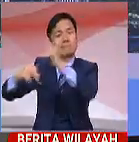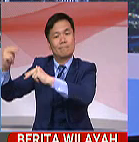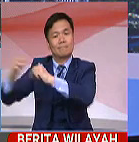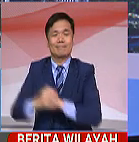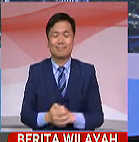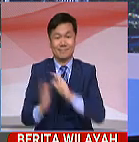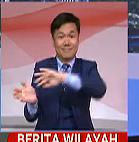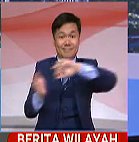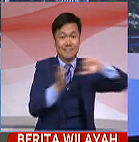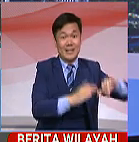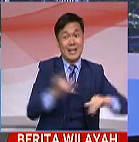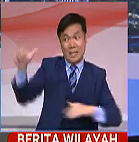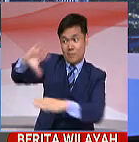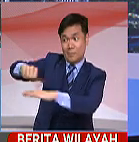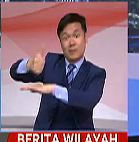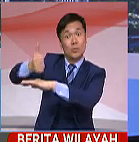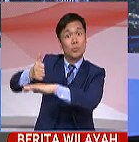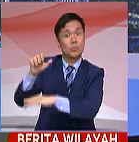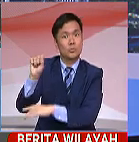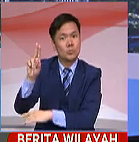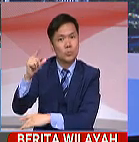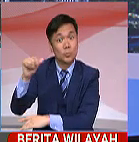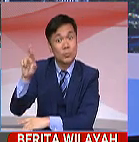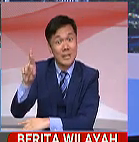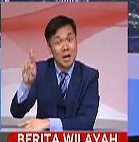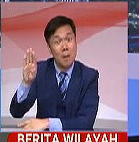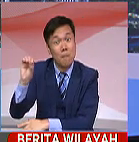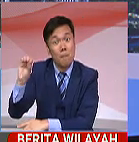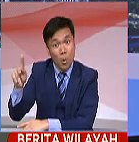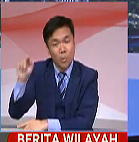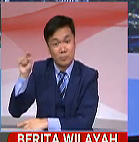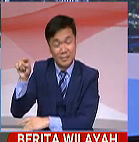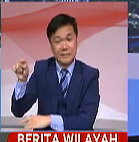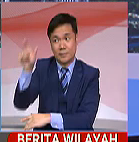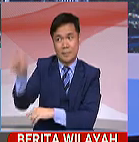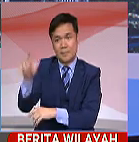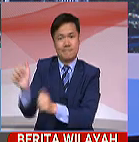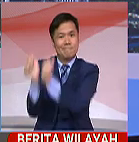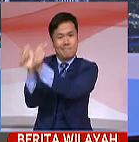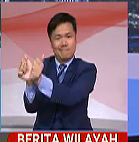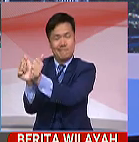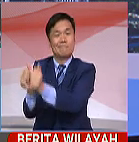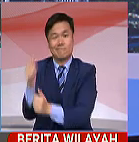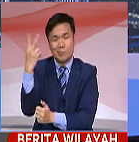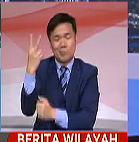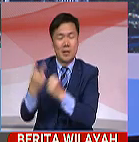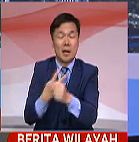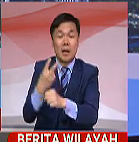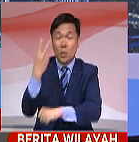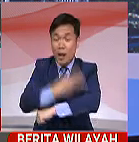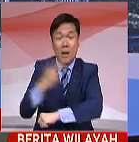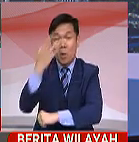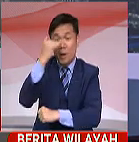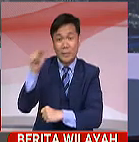Pengasas aplikasi Sugarbook direman 7 hari bagi membantu siasatan berkaitan platform berkenaan. Perintah dikeluarkan selepas usahawan